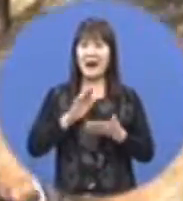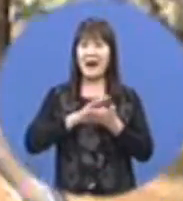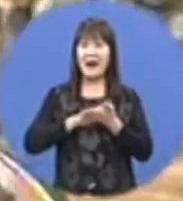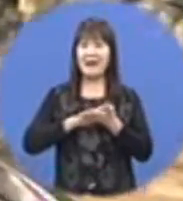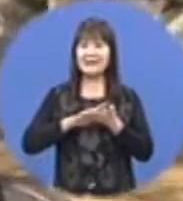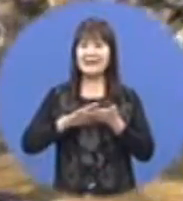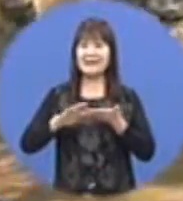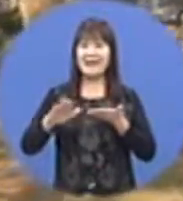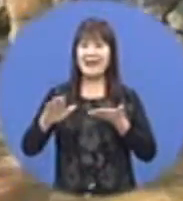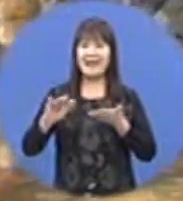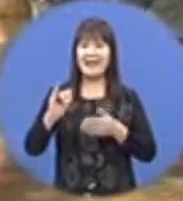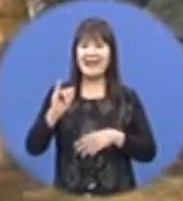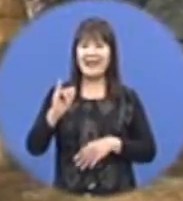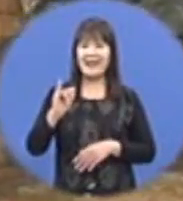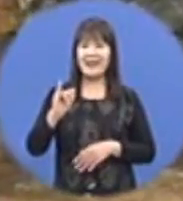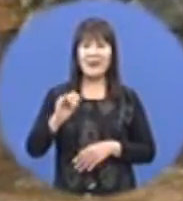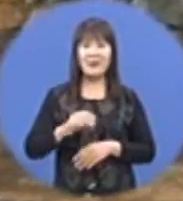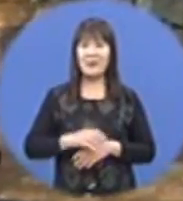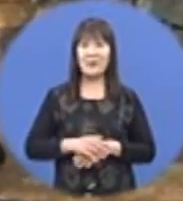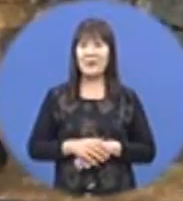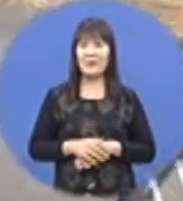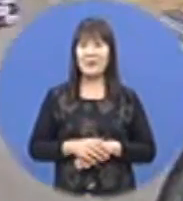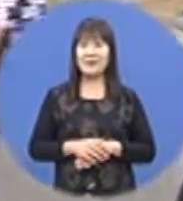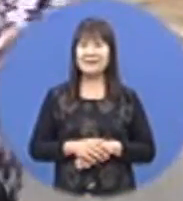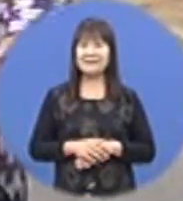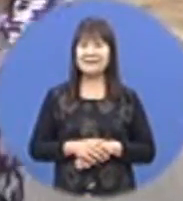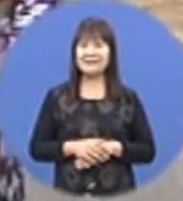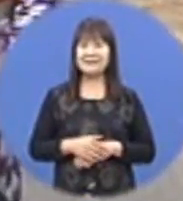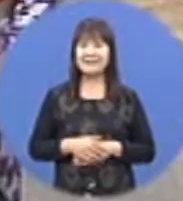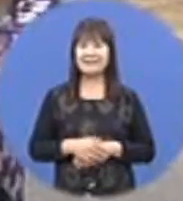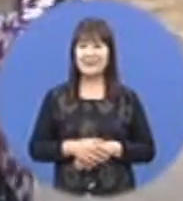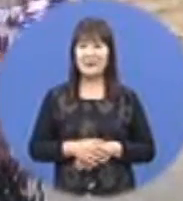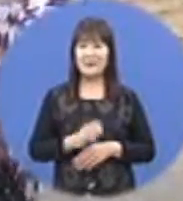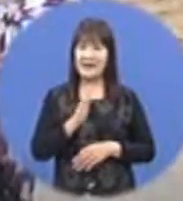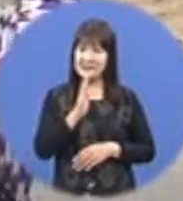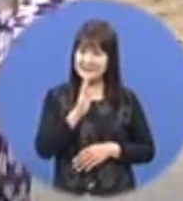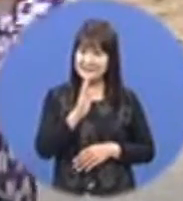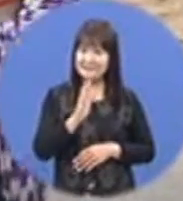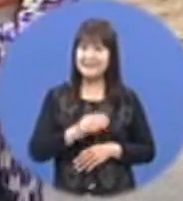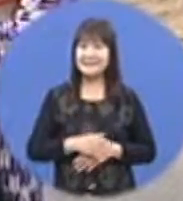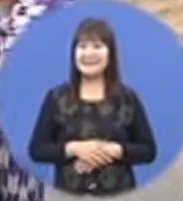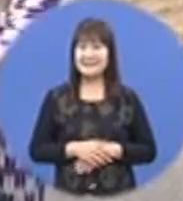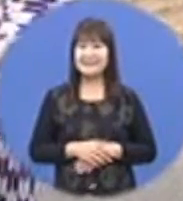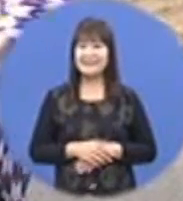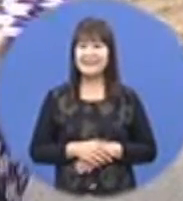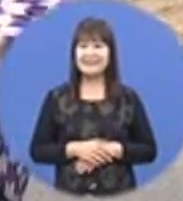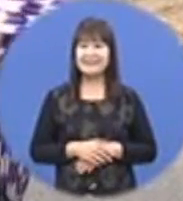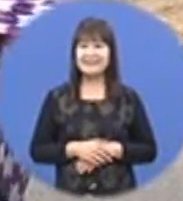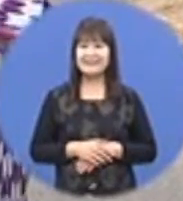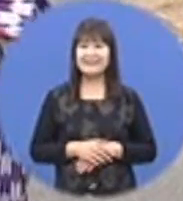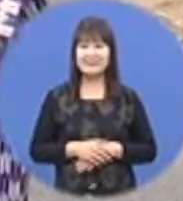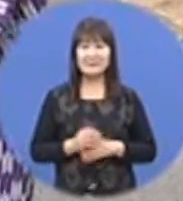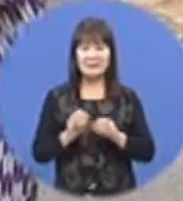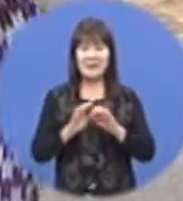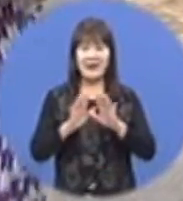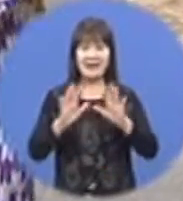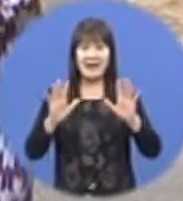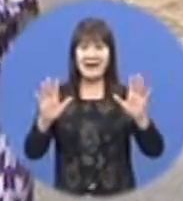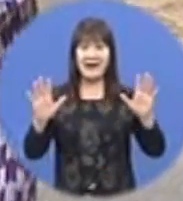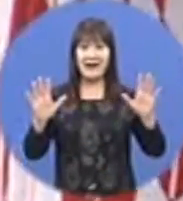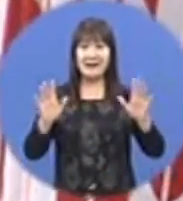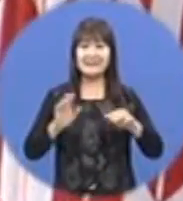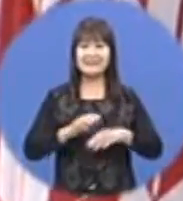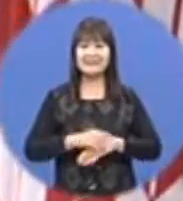麗。ちょっと、すごい嬉しい。 お願いします。こんにちは。華やかですね。